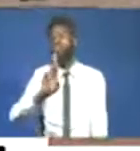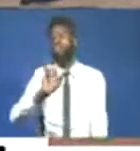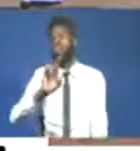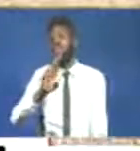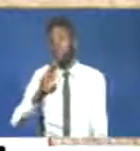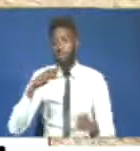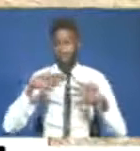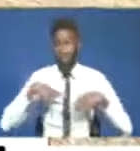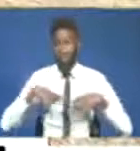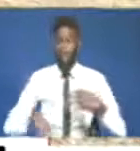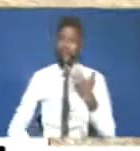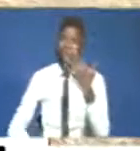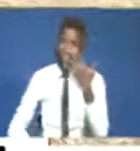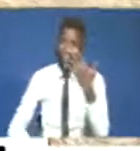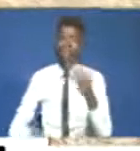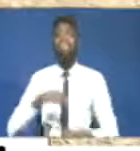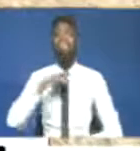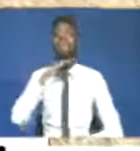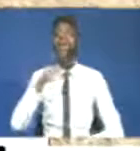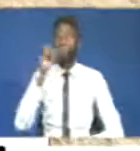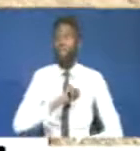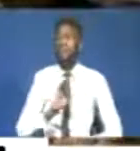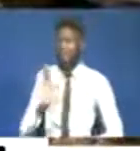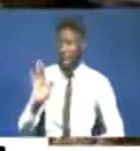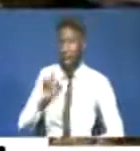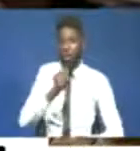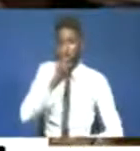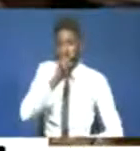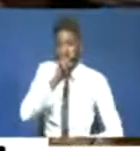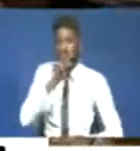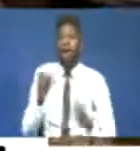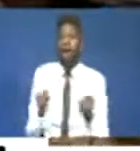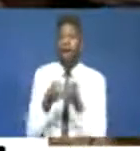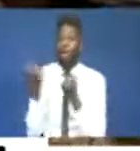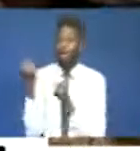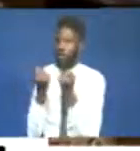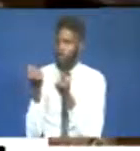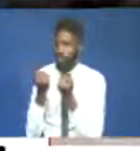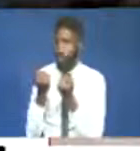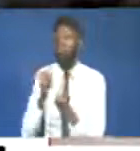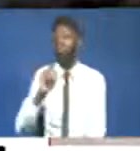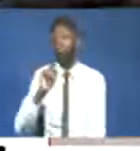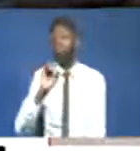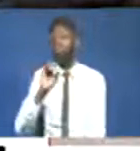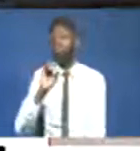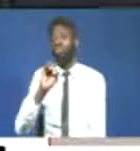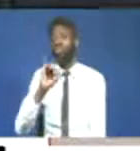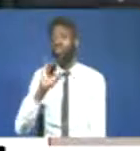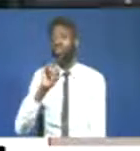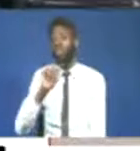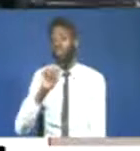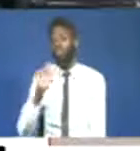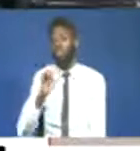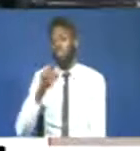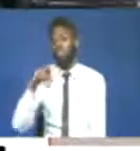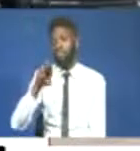yao wakati tuktuk yao ilipogongwa na gari aina ya Toyota Prado. Akapata gari ingine hapa